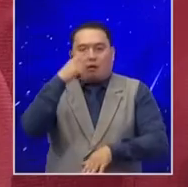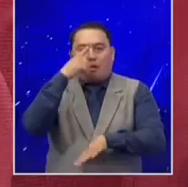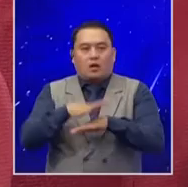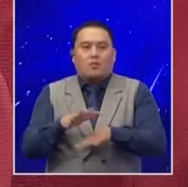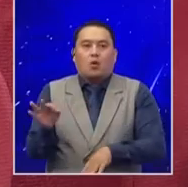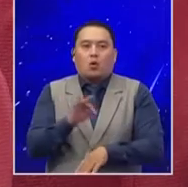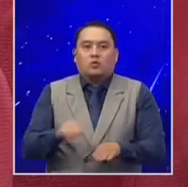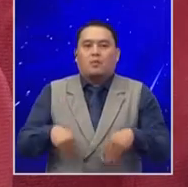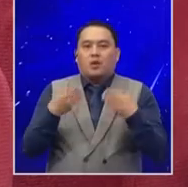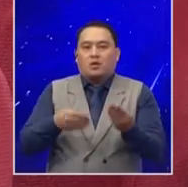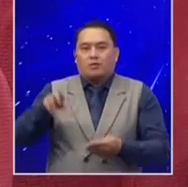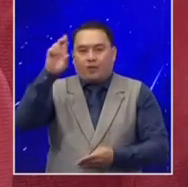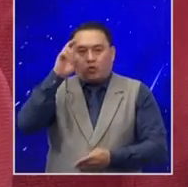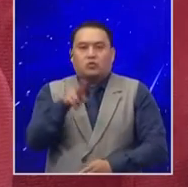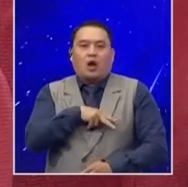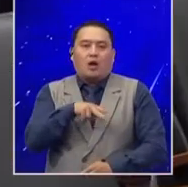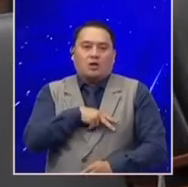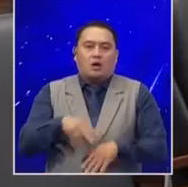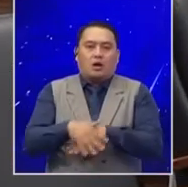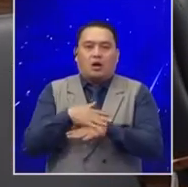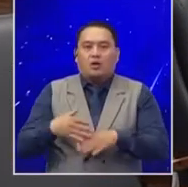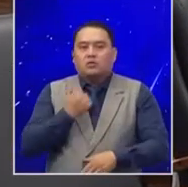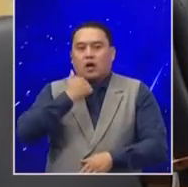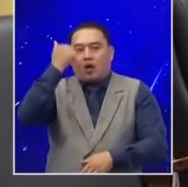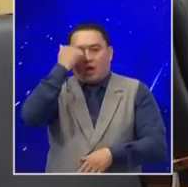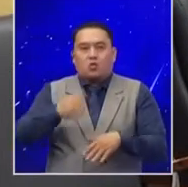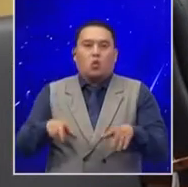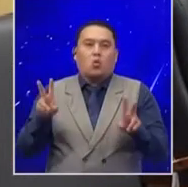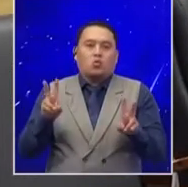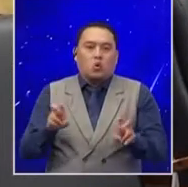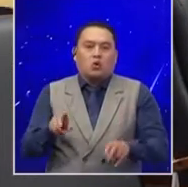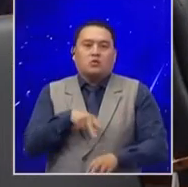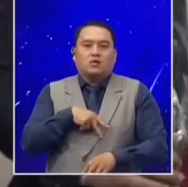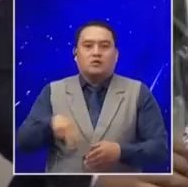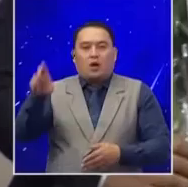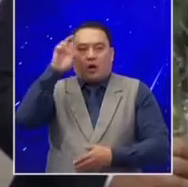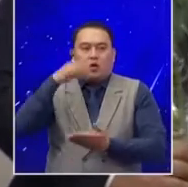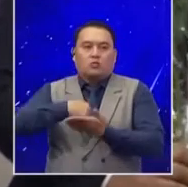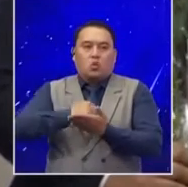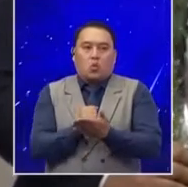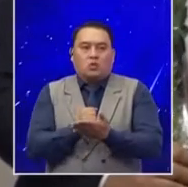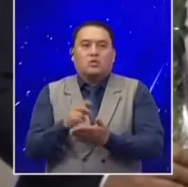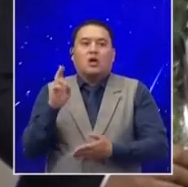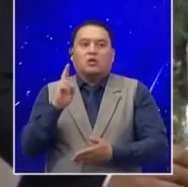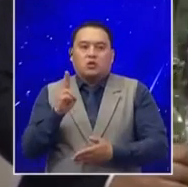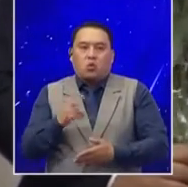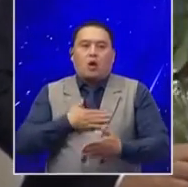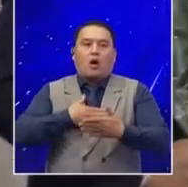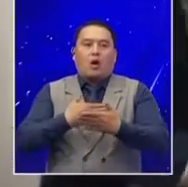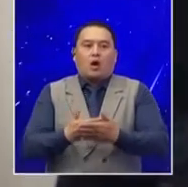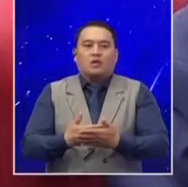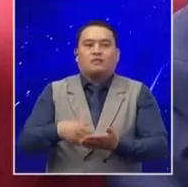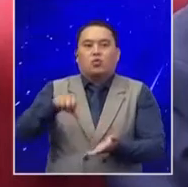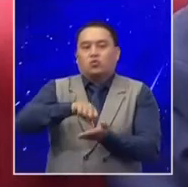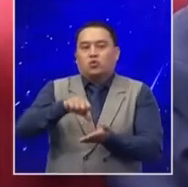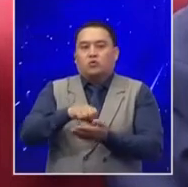области передал государственные награды «Халык алғысы», учрежденные главой государства именно для тех, кто активно борется